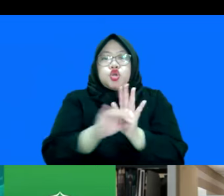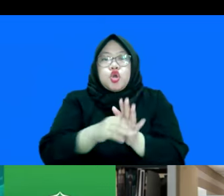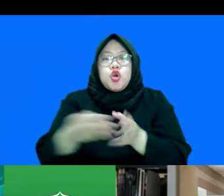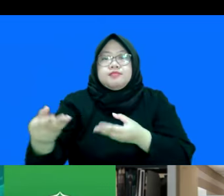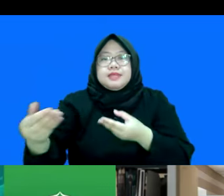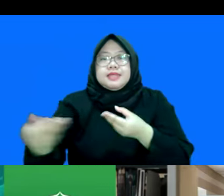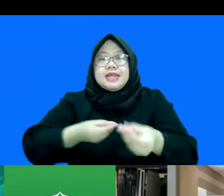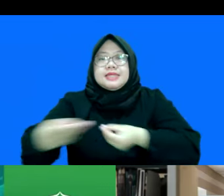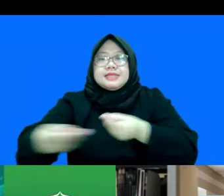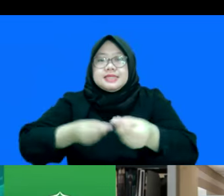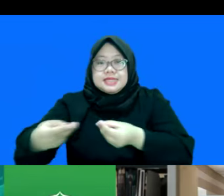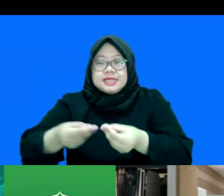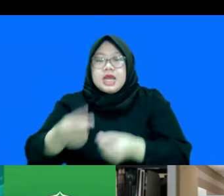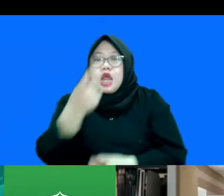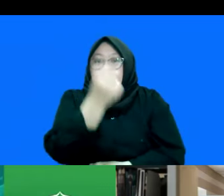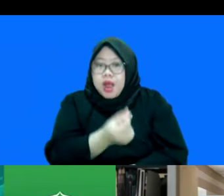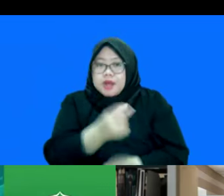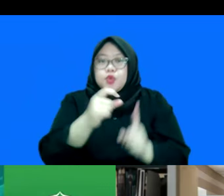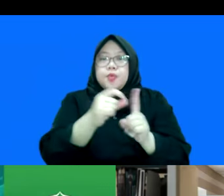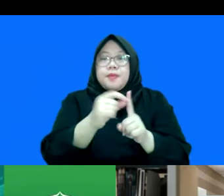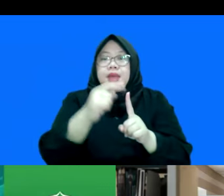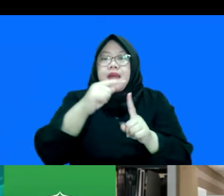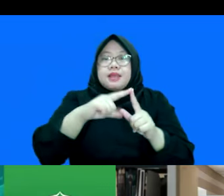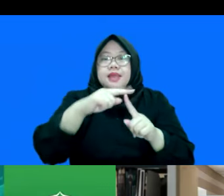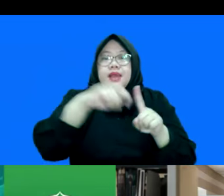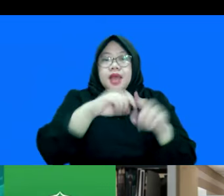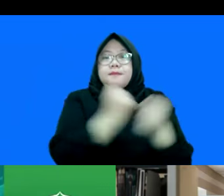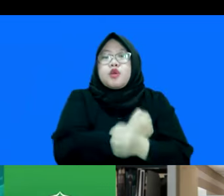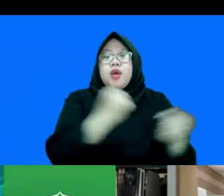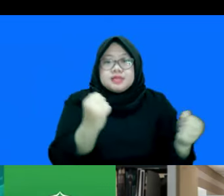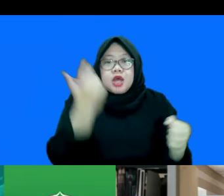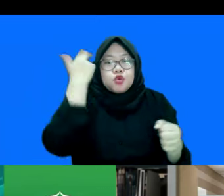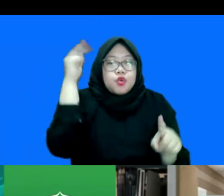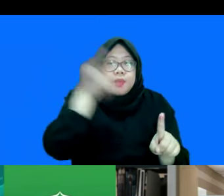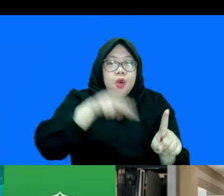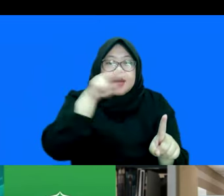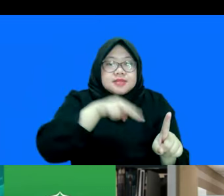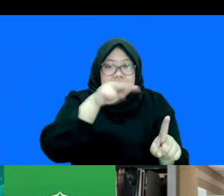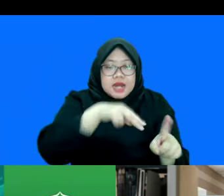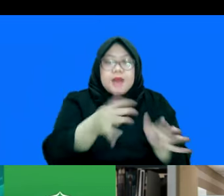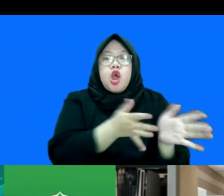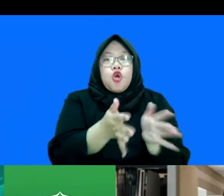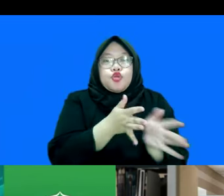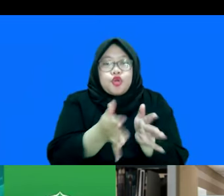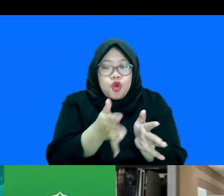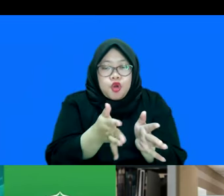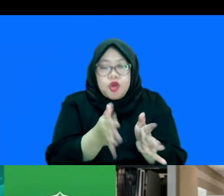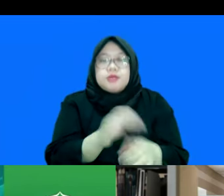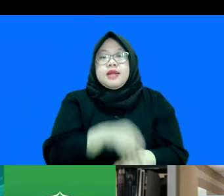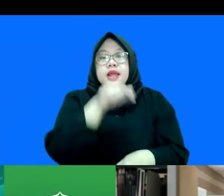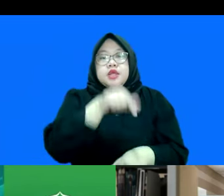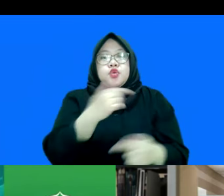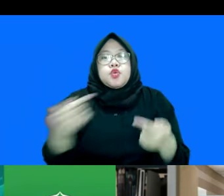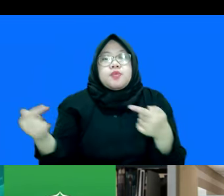kewenangan PPATK dalam hal kewenangan pengawasannya, kontrolnya dan ini berkaitan